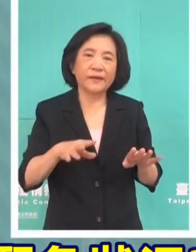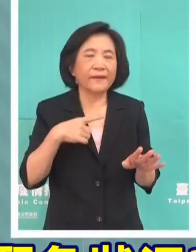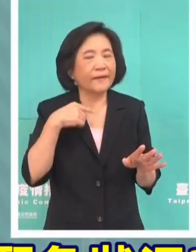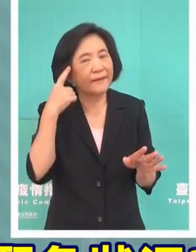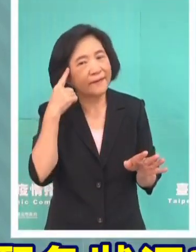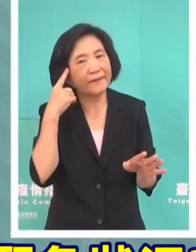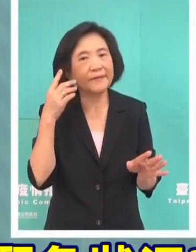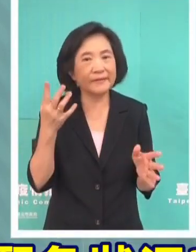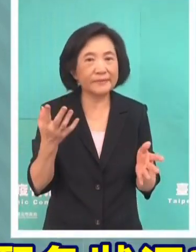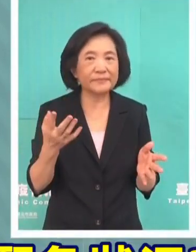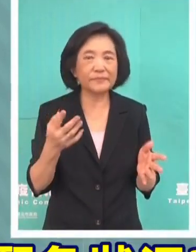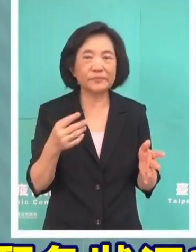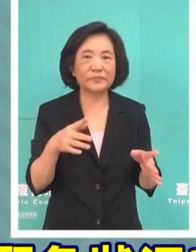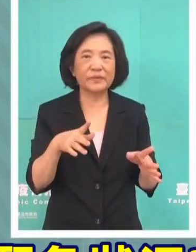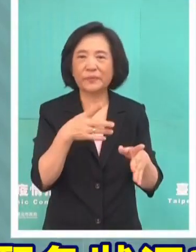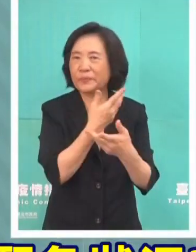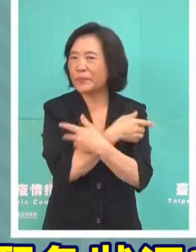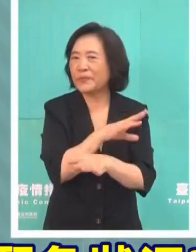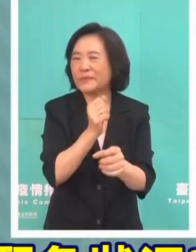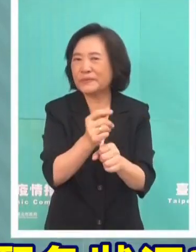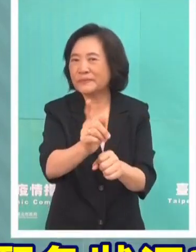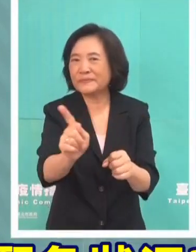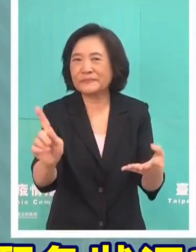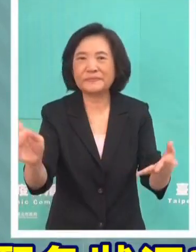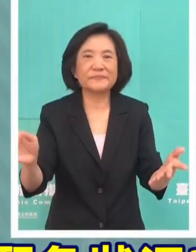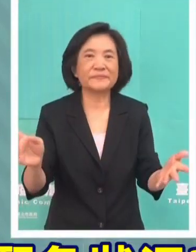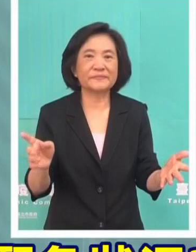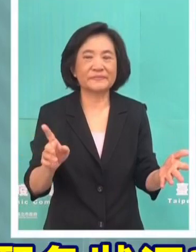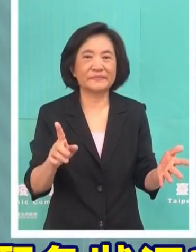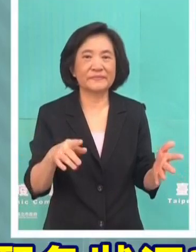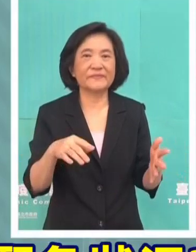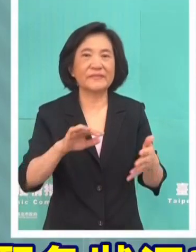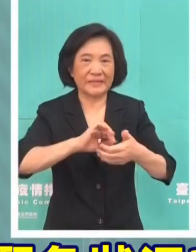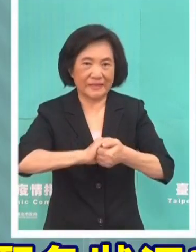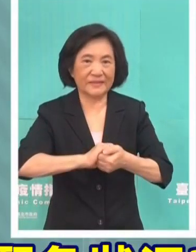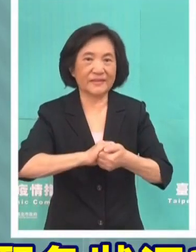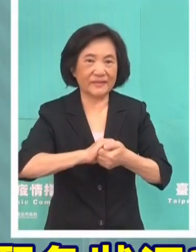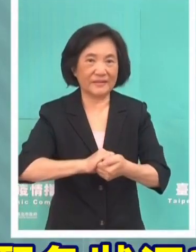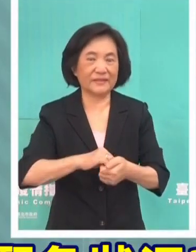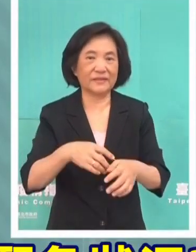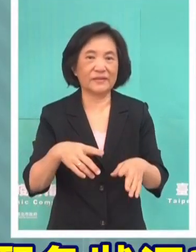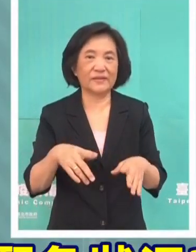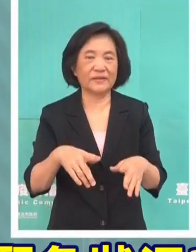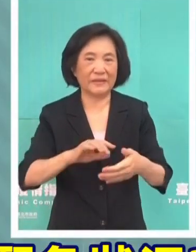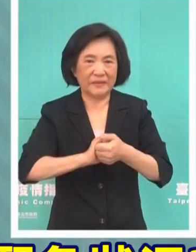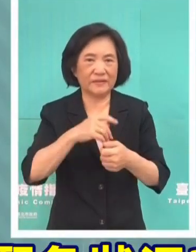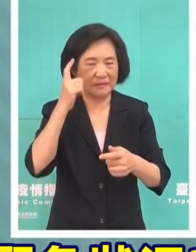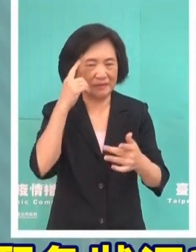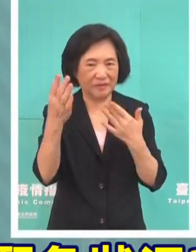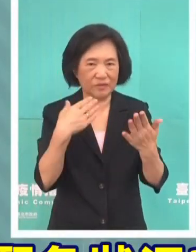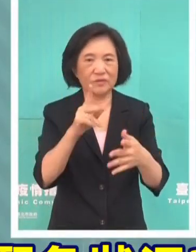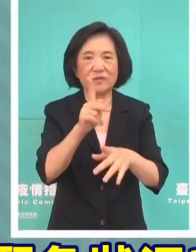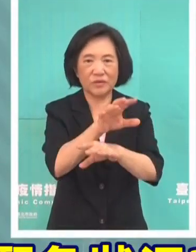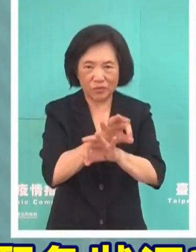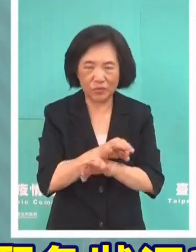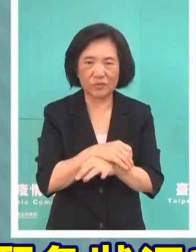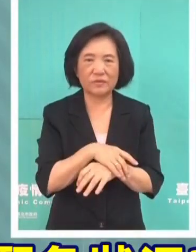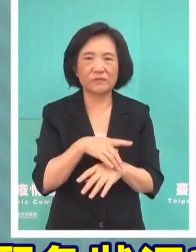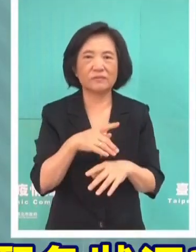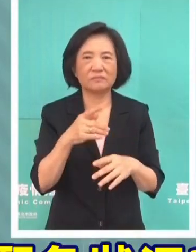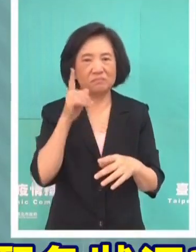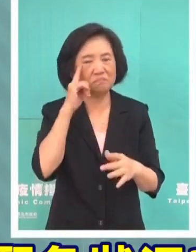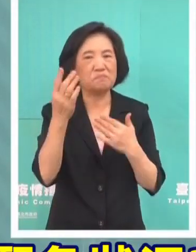哦、做任何事情、哦、回到、哦、理性务实科学的态度去讨论、